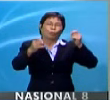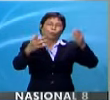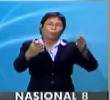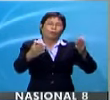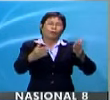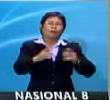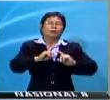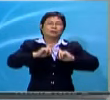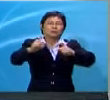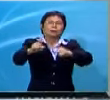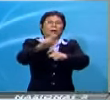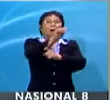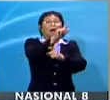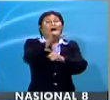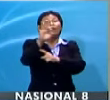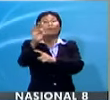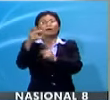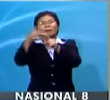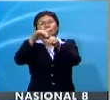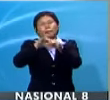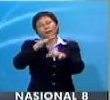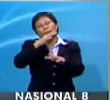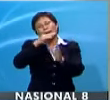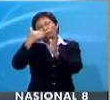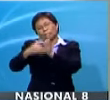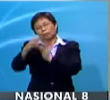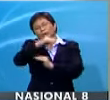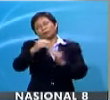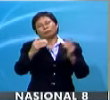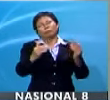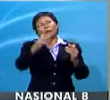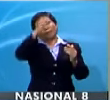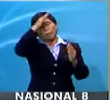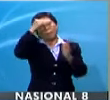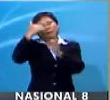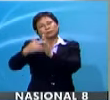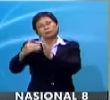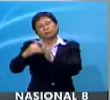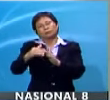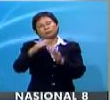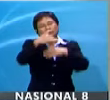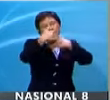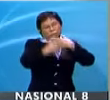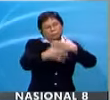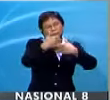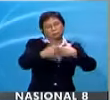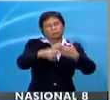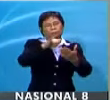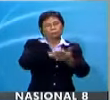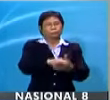sedekahkan al-fatihah kepada Ibu saudaranya dan mendoakan Bapa saudaranya yang